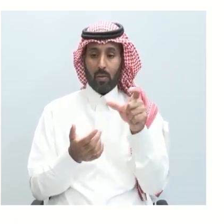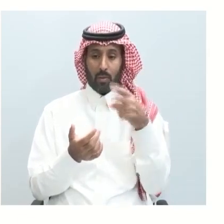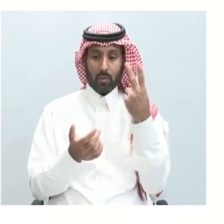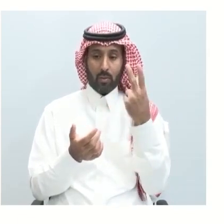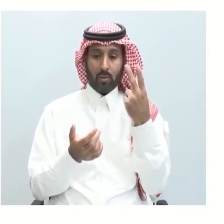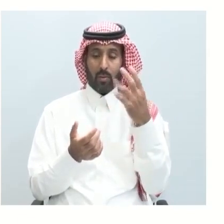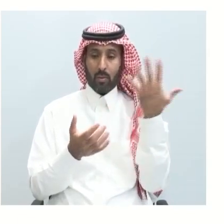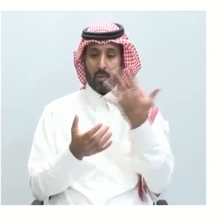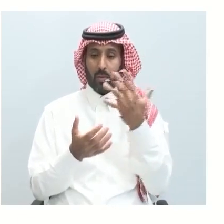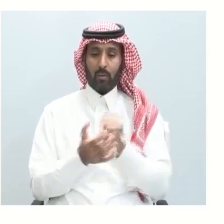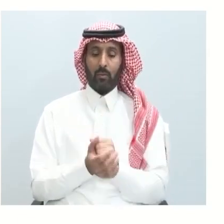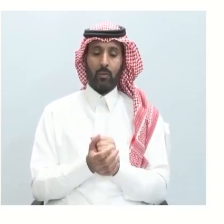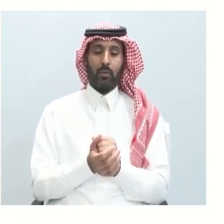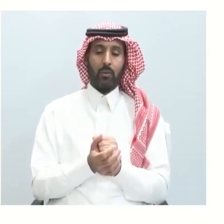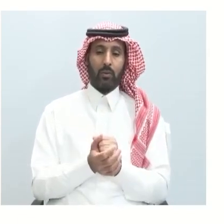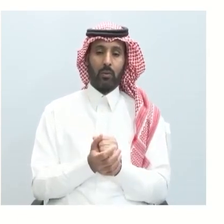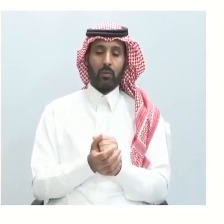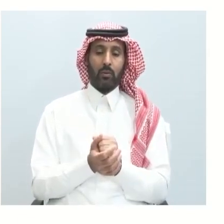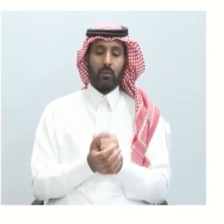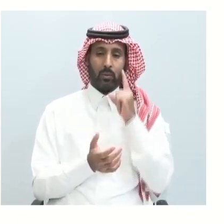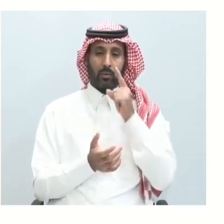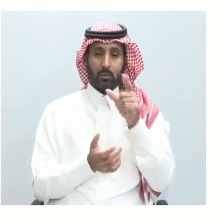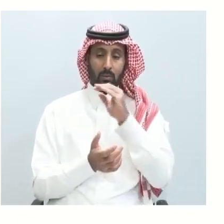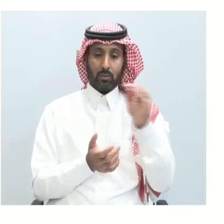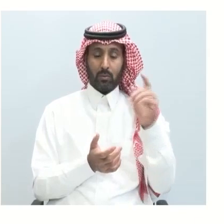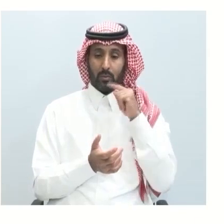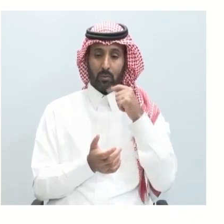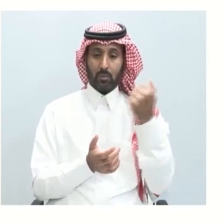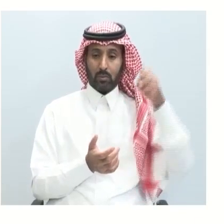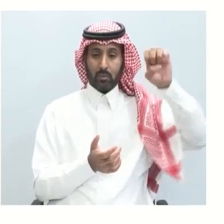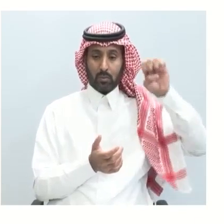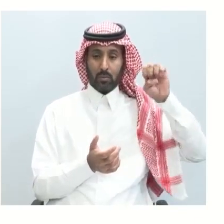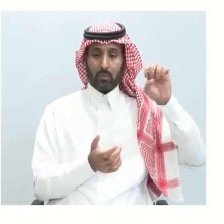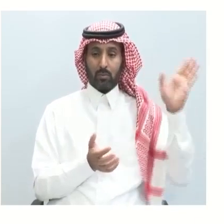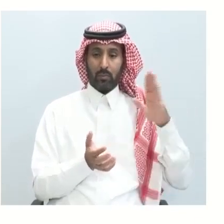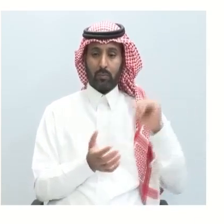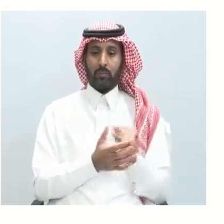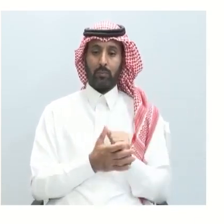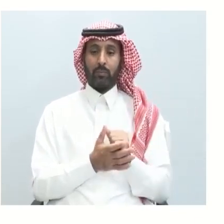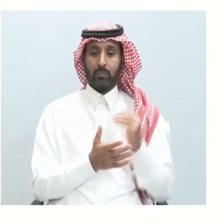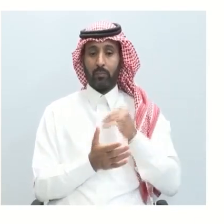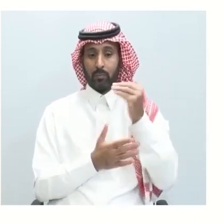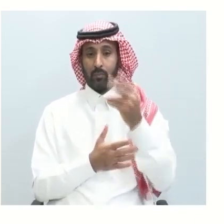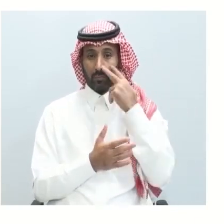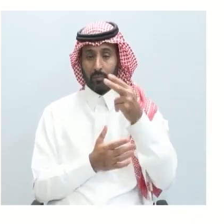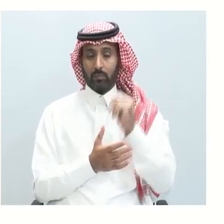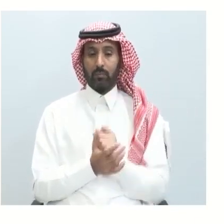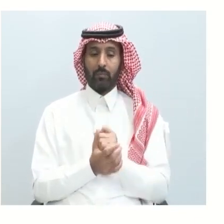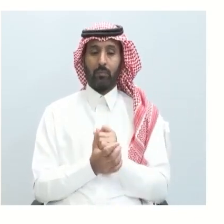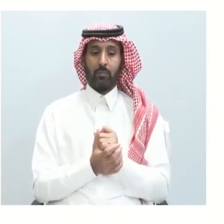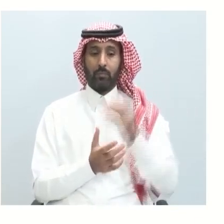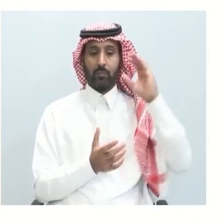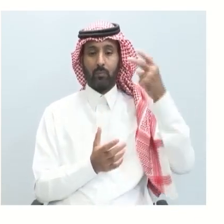هي خمسه ايضا في الفقره التي تليها انظر